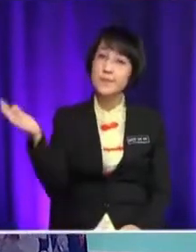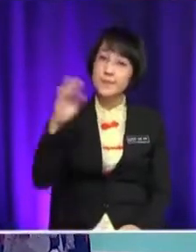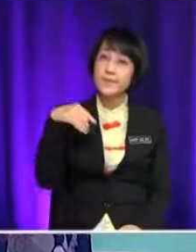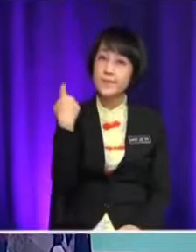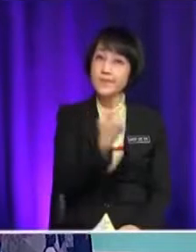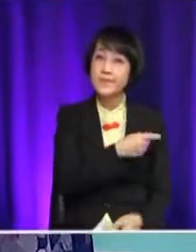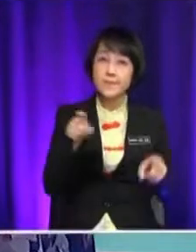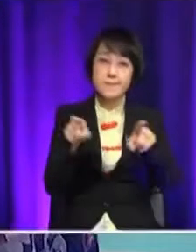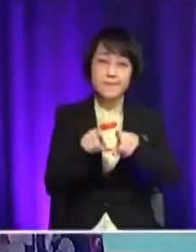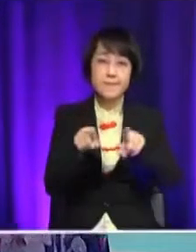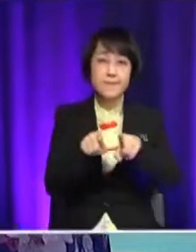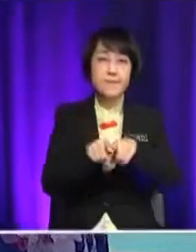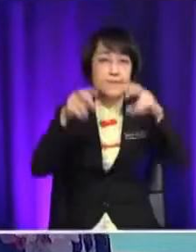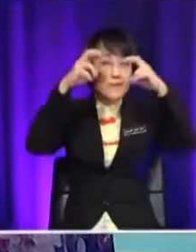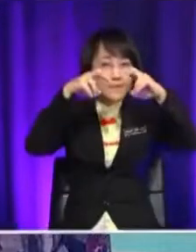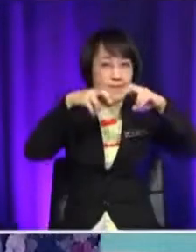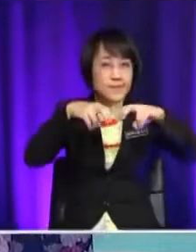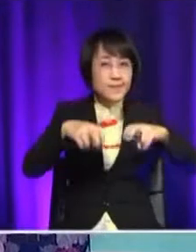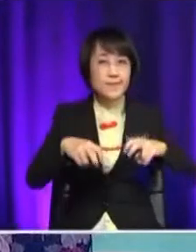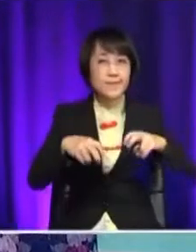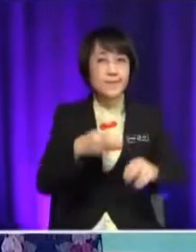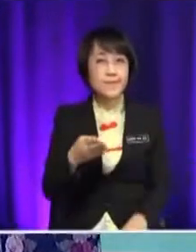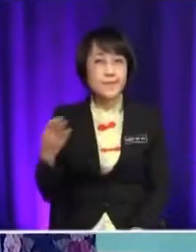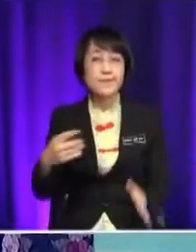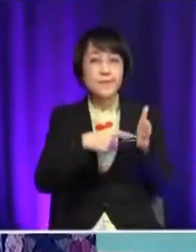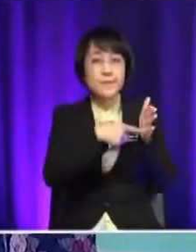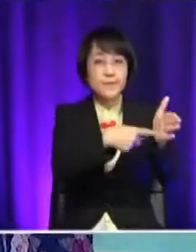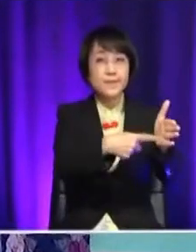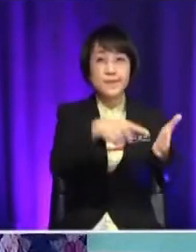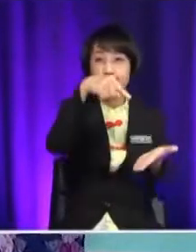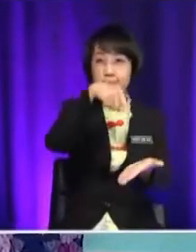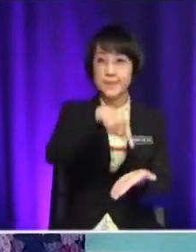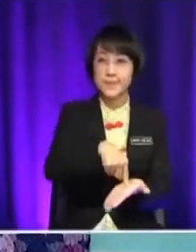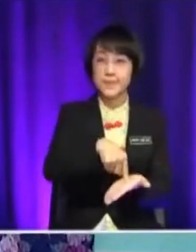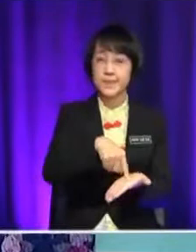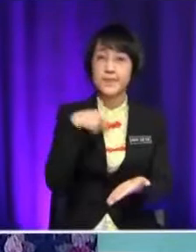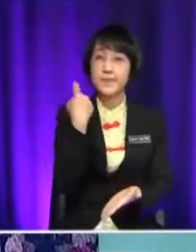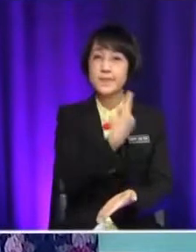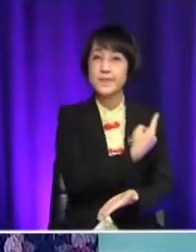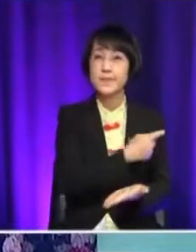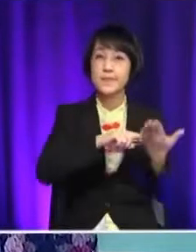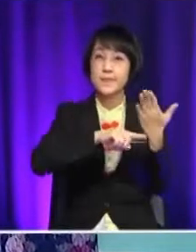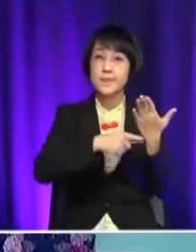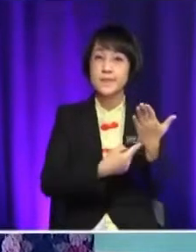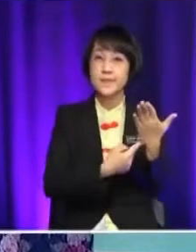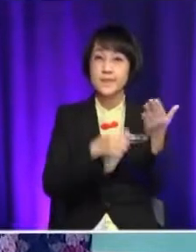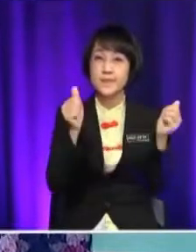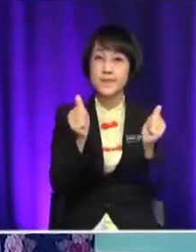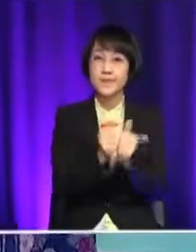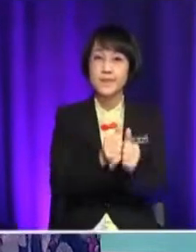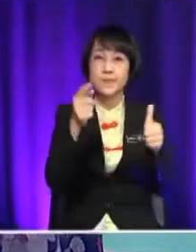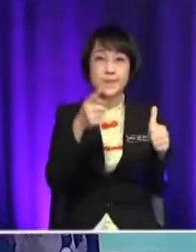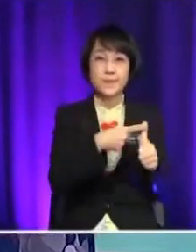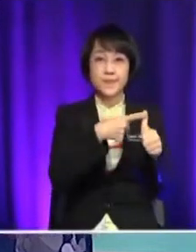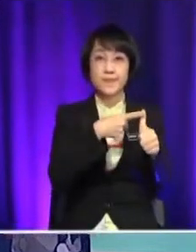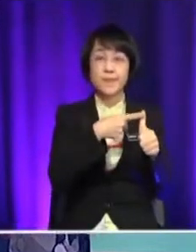sama-sama analisis bahan yang dipaparkan ini. Baik, kita mulakan dengan bahan satu. Ini dia.